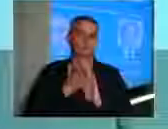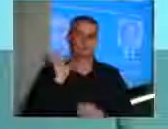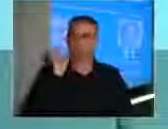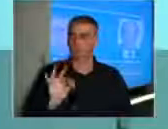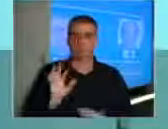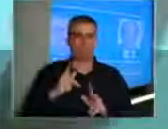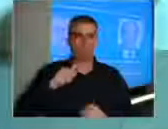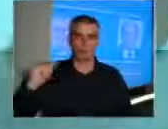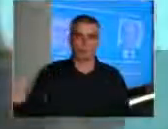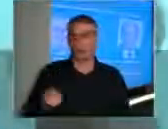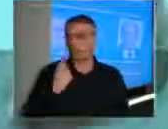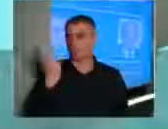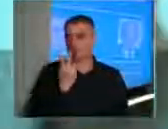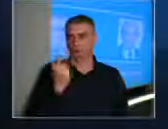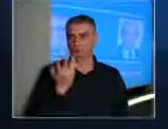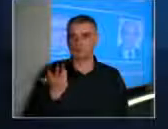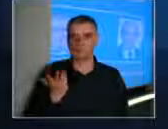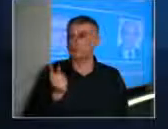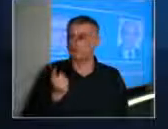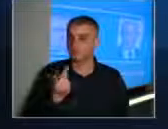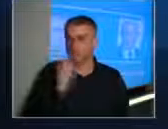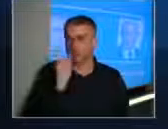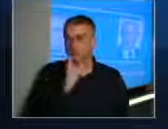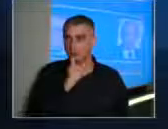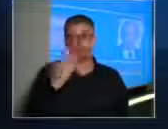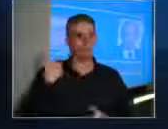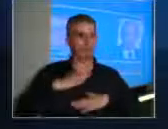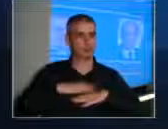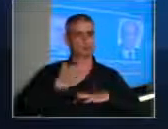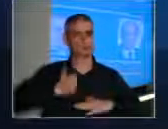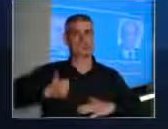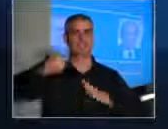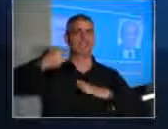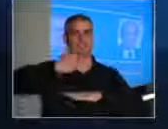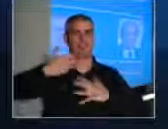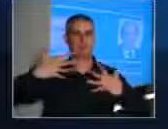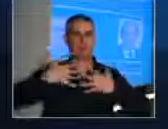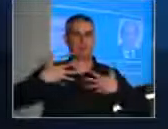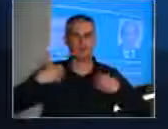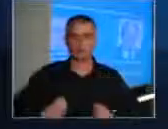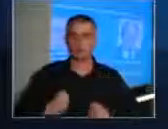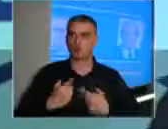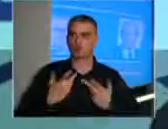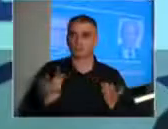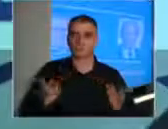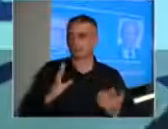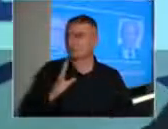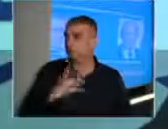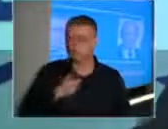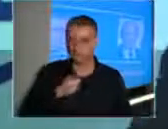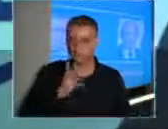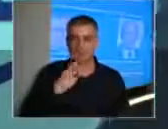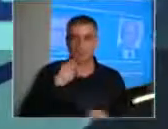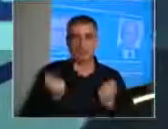מכה לכל הגל, לשניהם. מה גם שני אנשים שקיינו נכון. כשרים בכירים בקבינט, מה גם שזה זה,